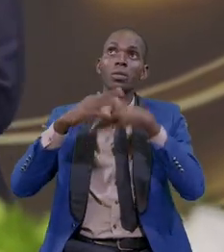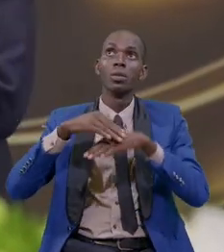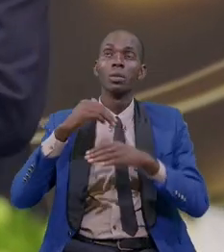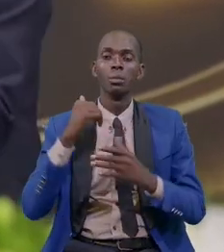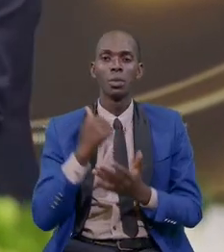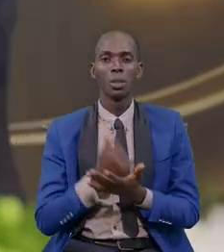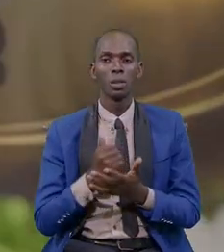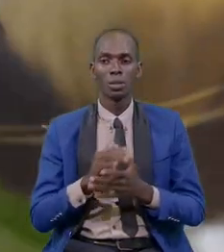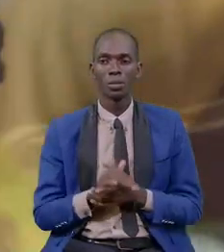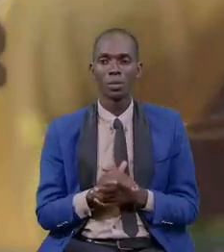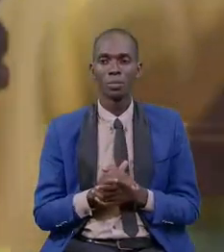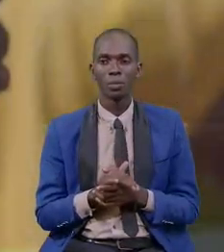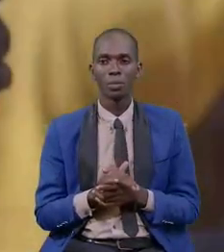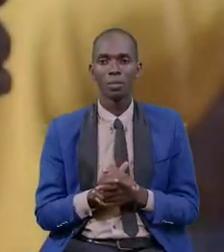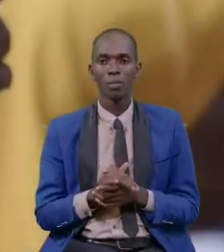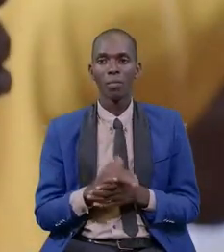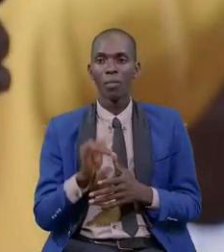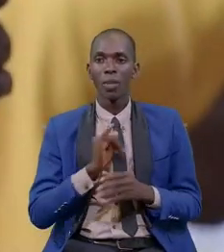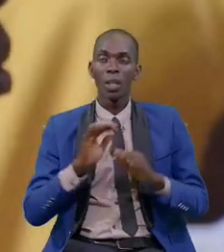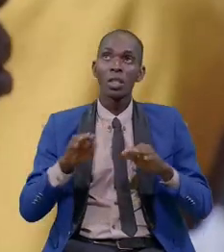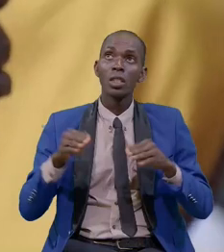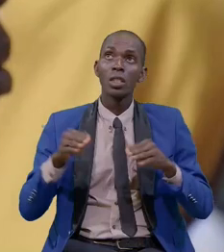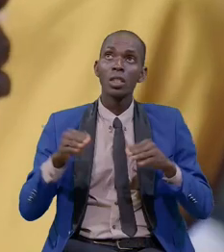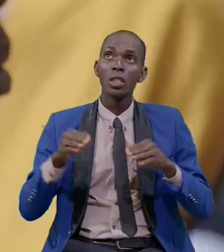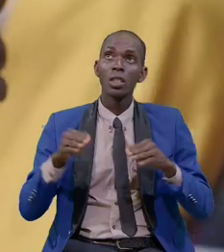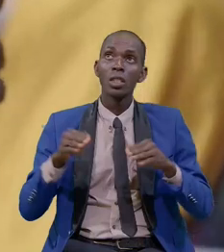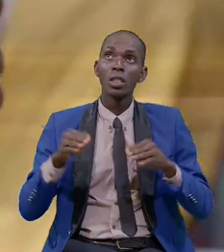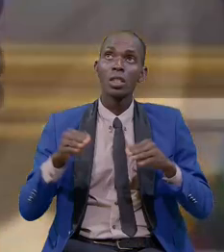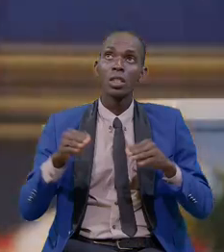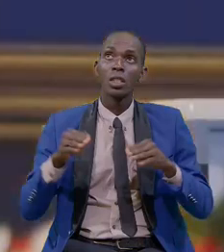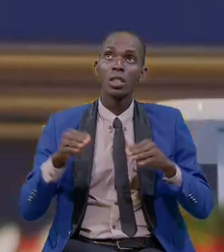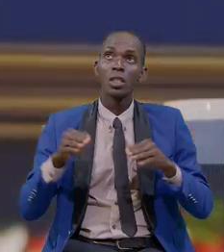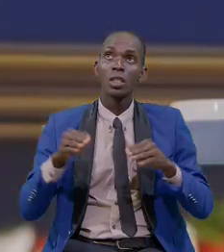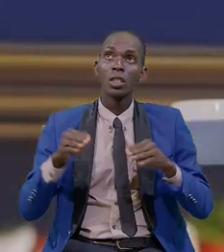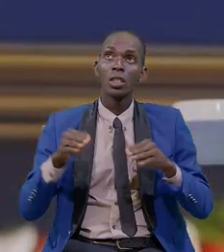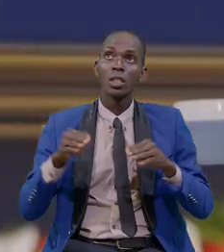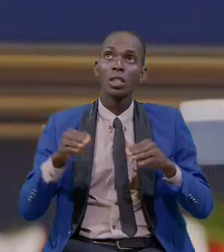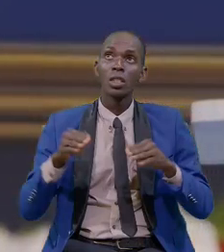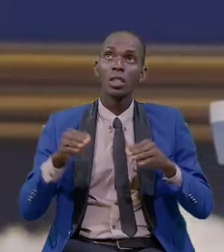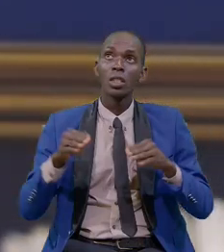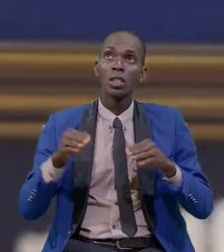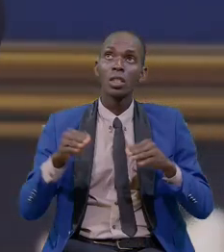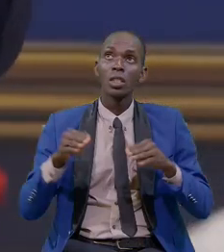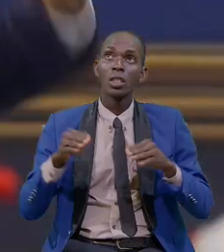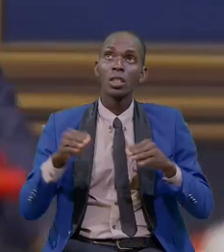Amen. Je donne gloire au Seigneur pour vous, que dans la